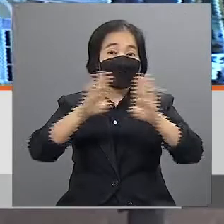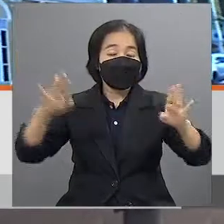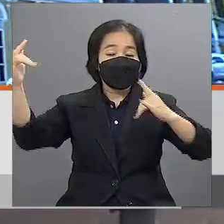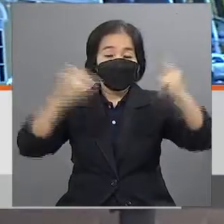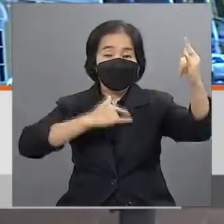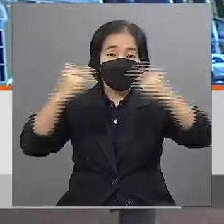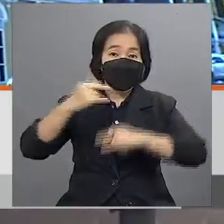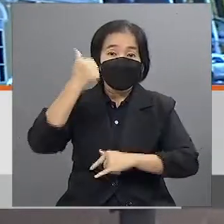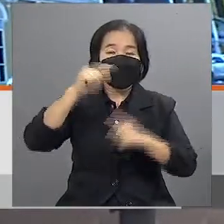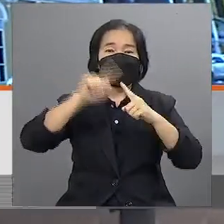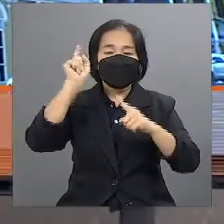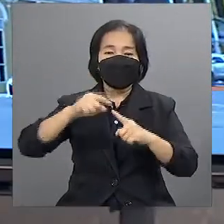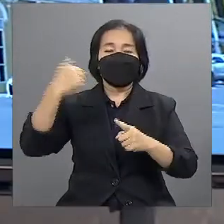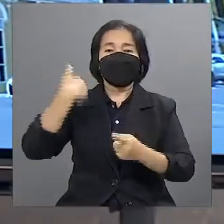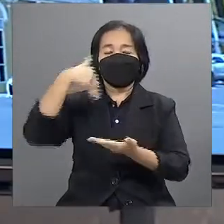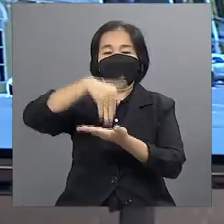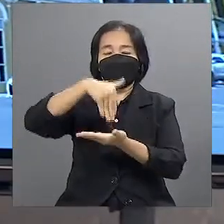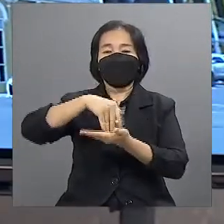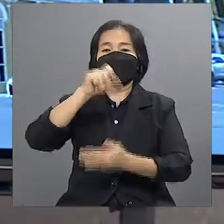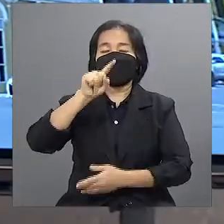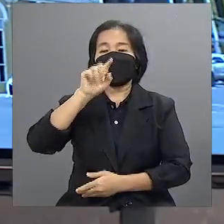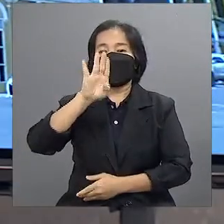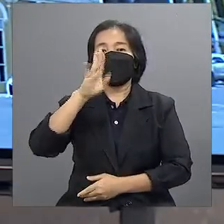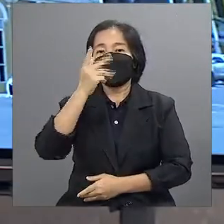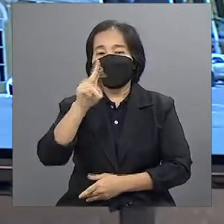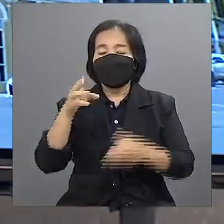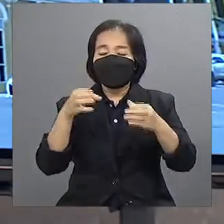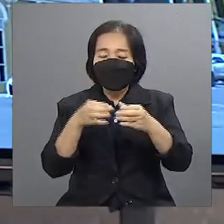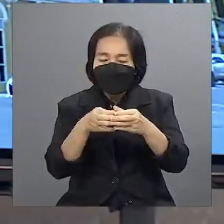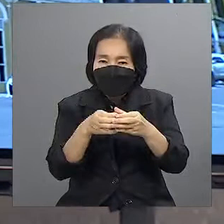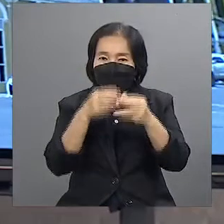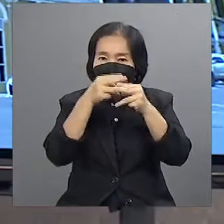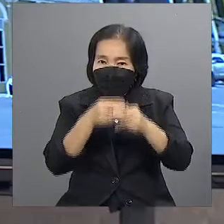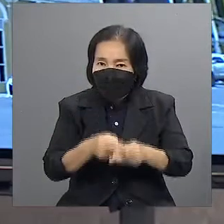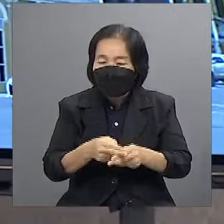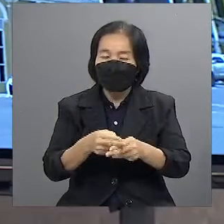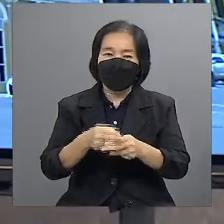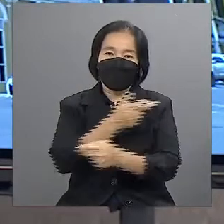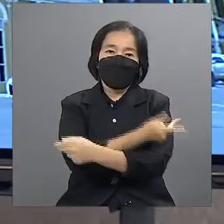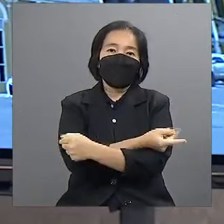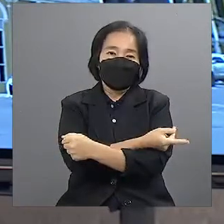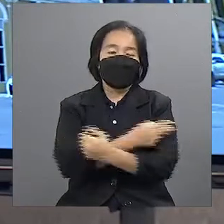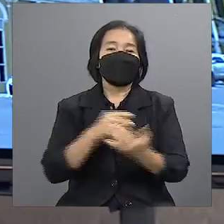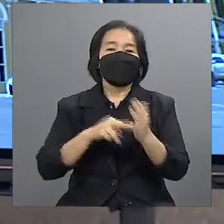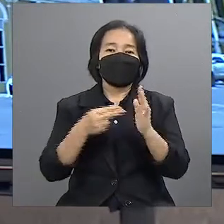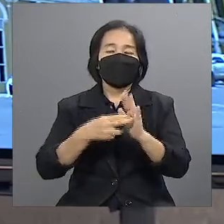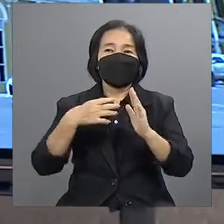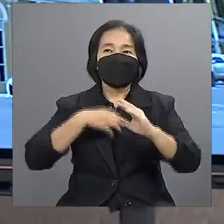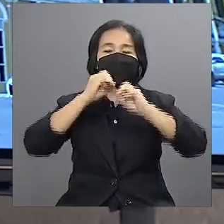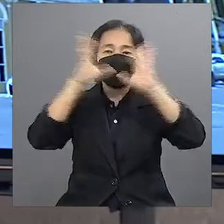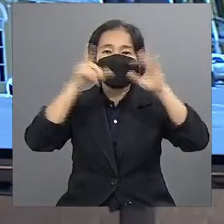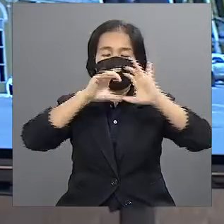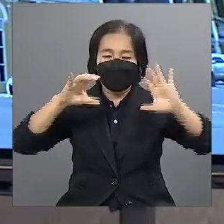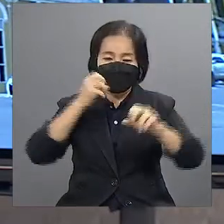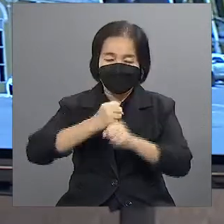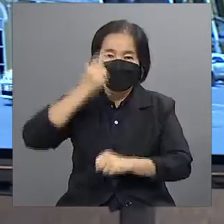จัดตั้งสอบทันฟูเกตชุดเล็นะคะอันนี้ถือวาแดงคามชัดเจนวารัฐบาลicaเอาจิเรื่องฟื้นการห